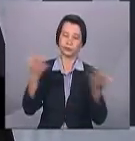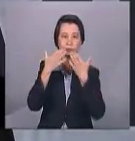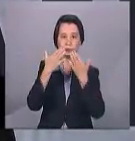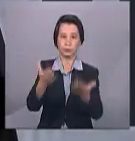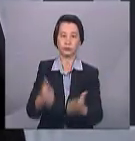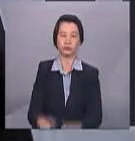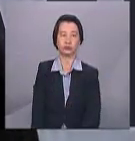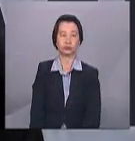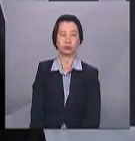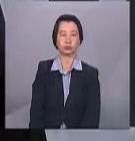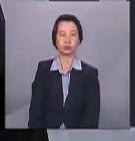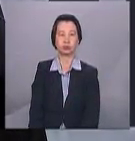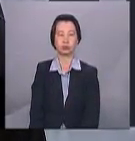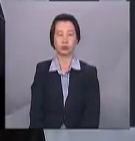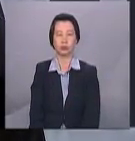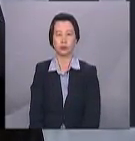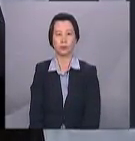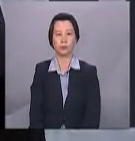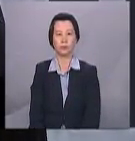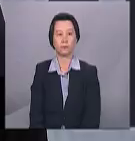silakan.